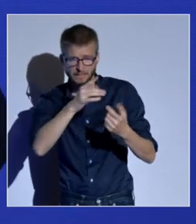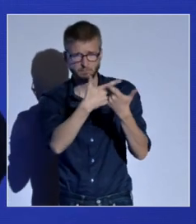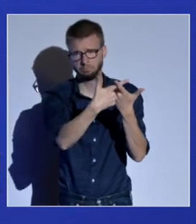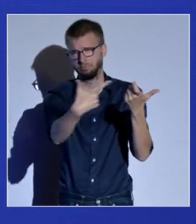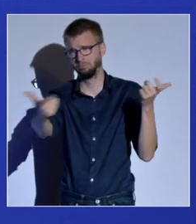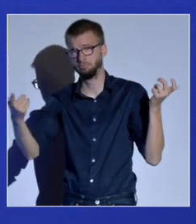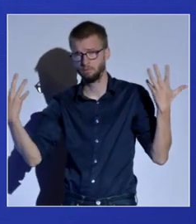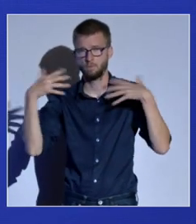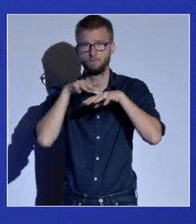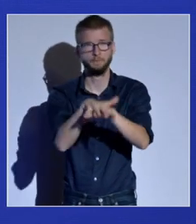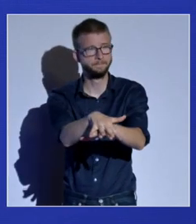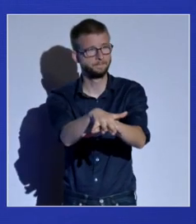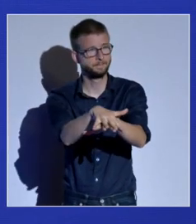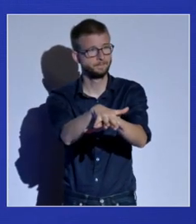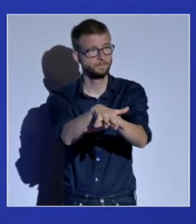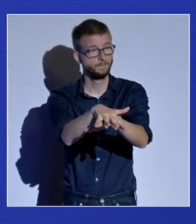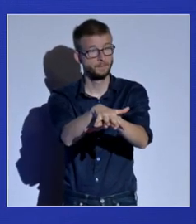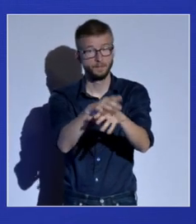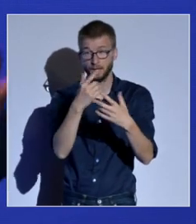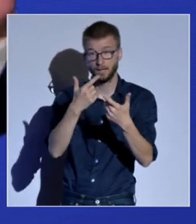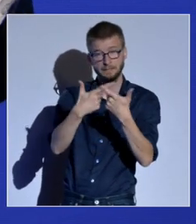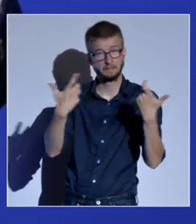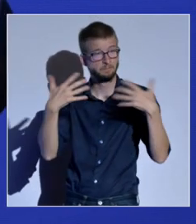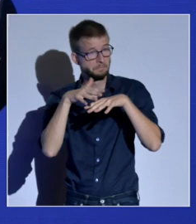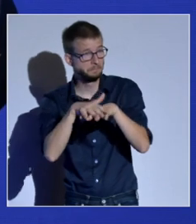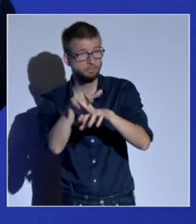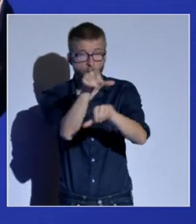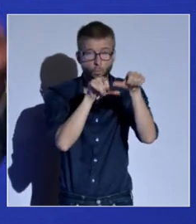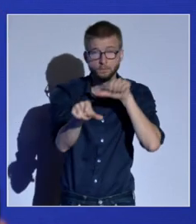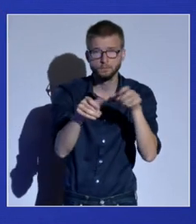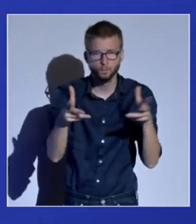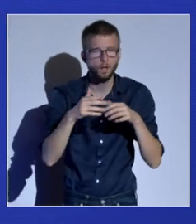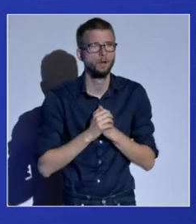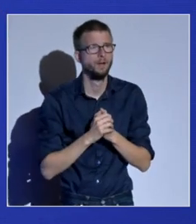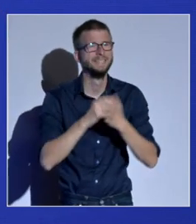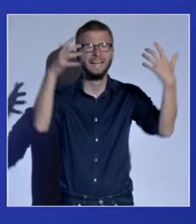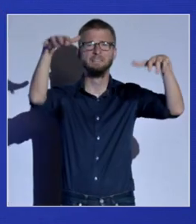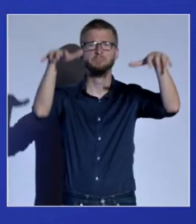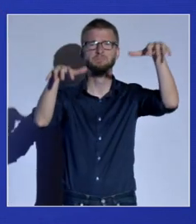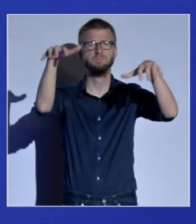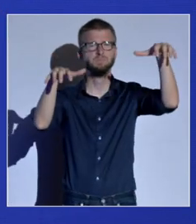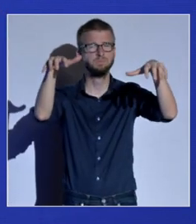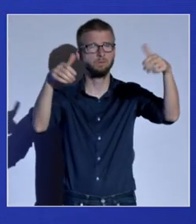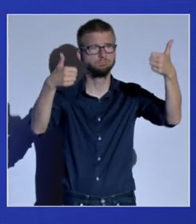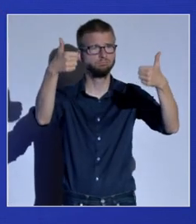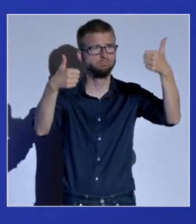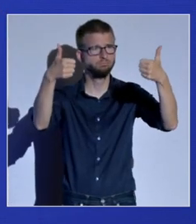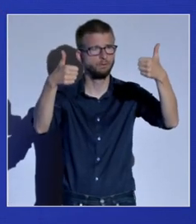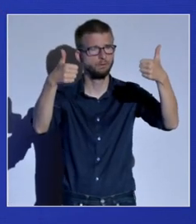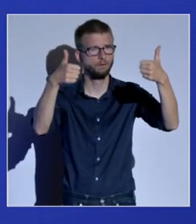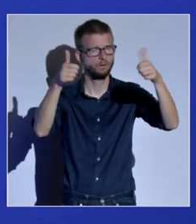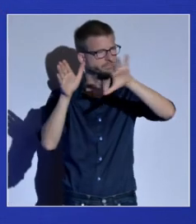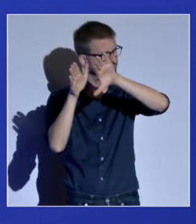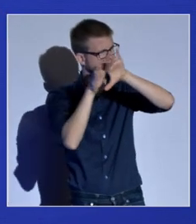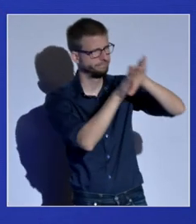du pluralisme, c'est pour sortir de la bipolarisation, qu'il y ait,